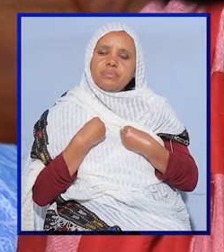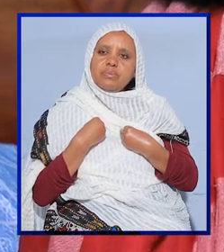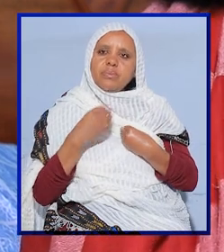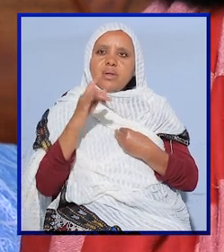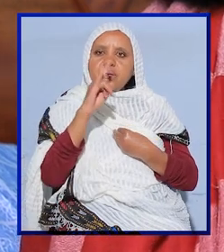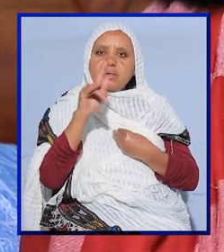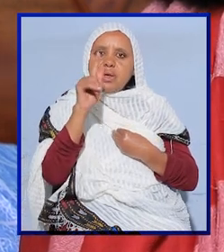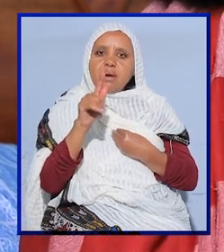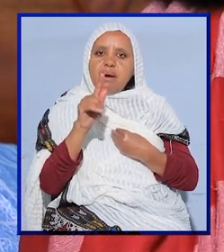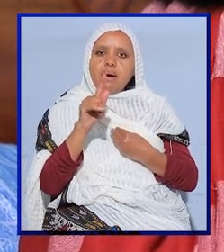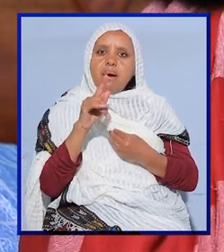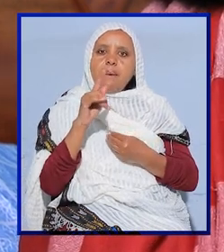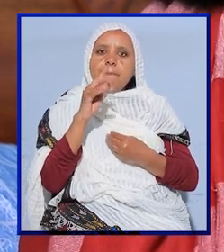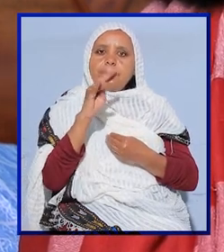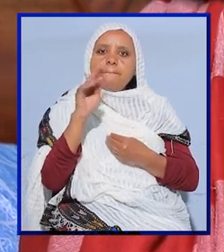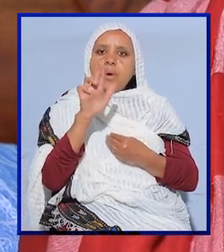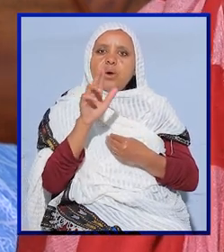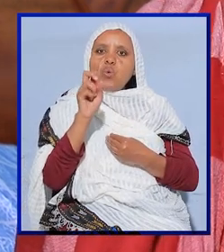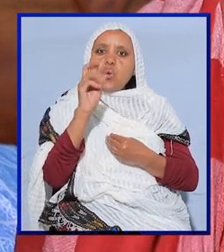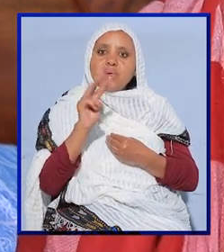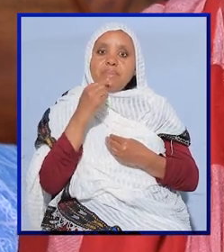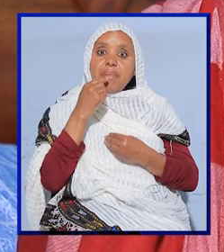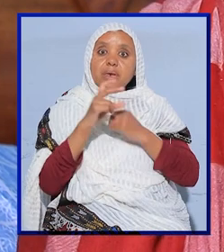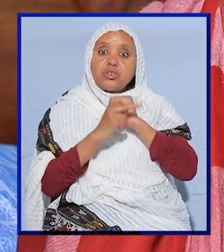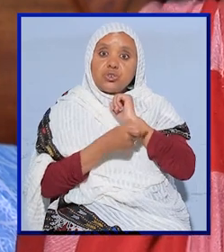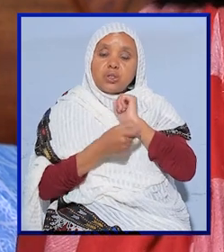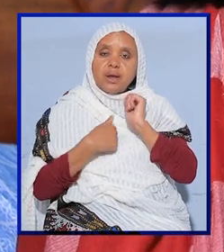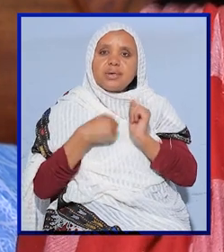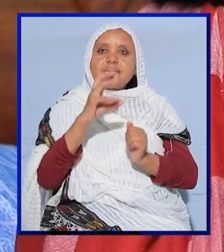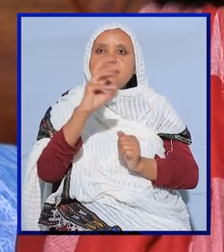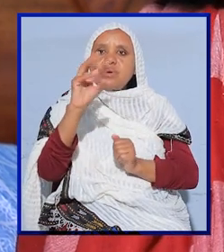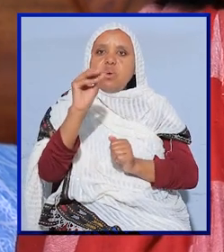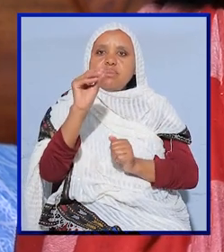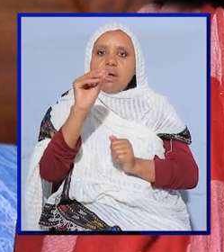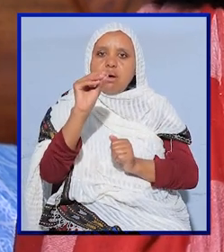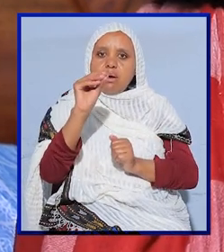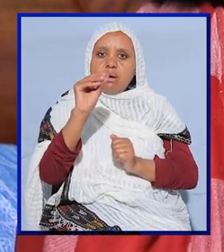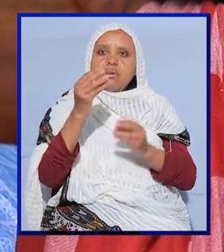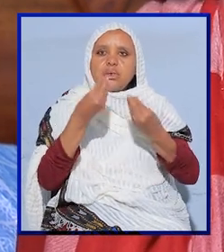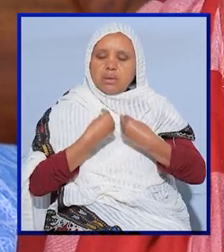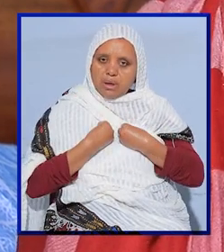ዜና ማርቆስ የሚባል ድርጅት ደግሞ አለ። እሱ 650 ይሰጠኛል።